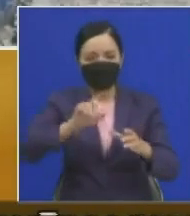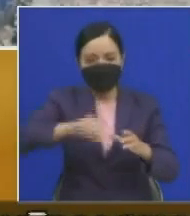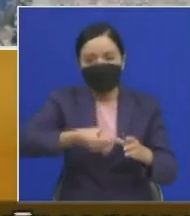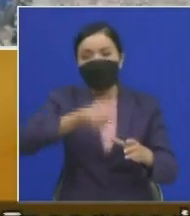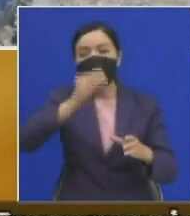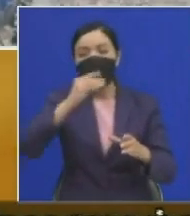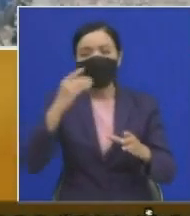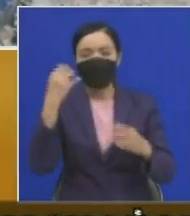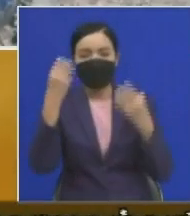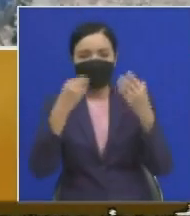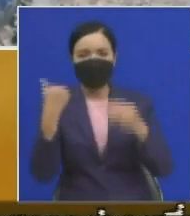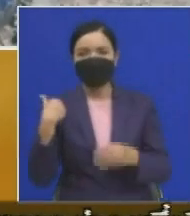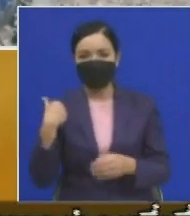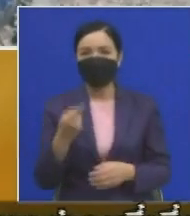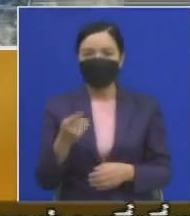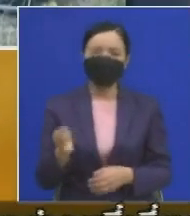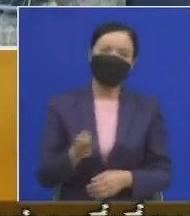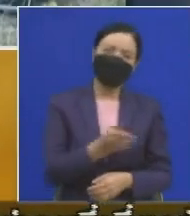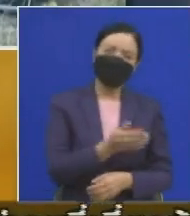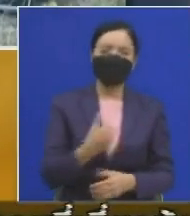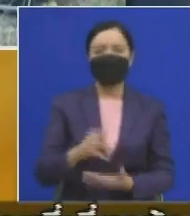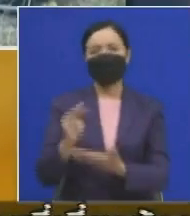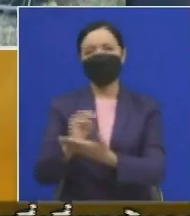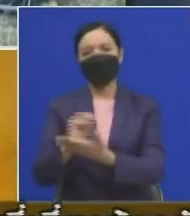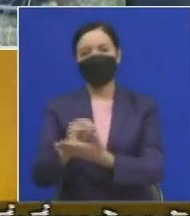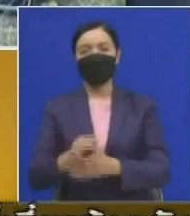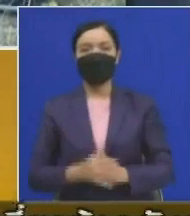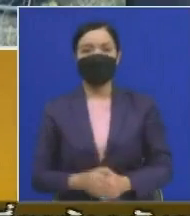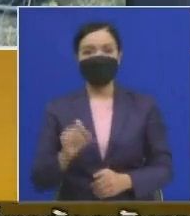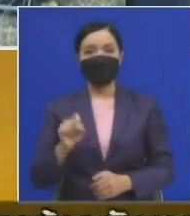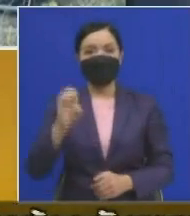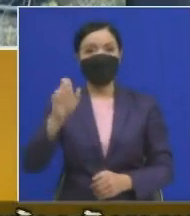ดก